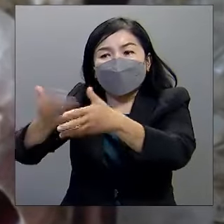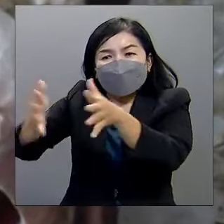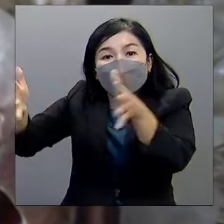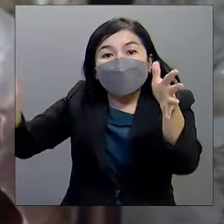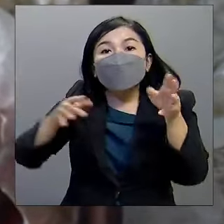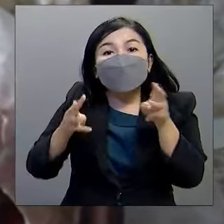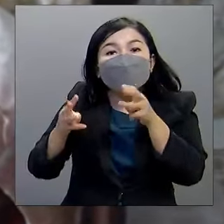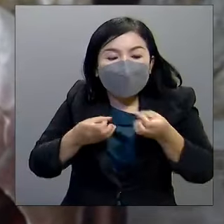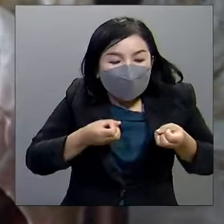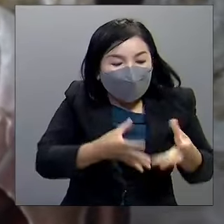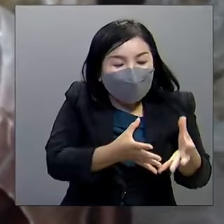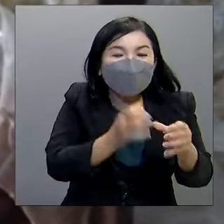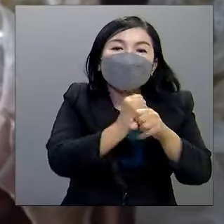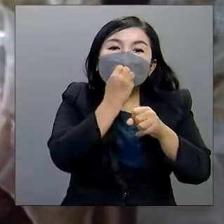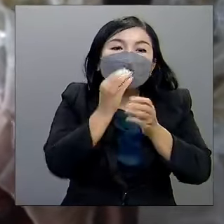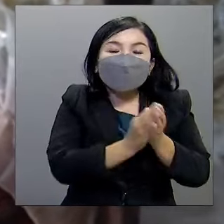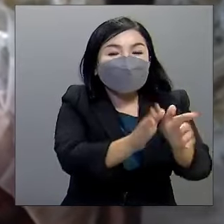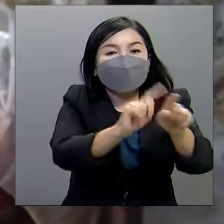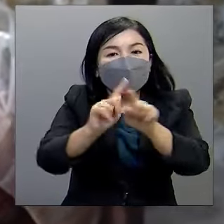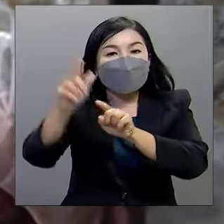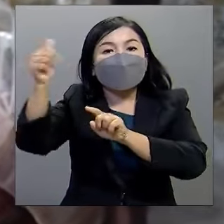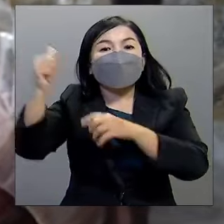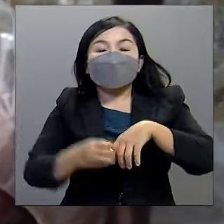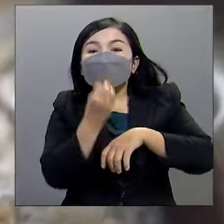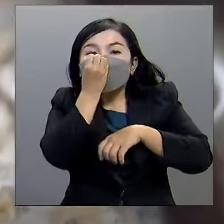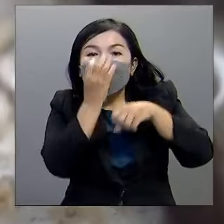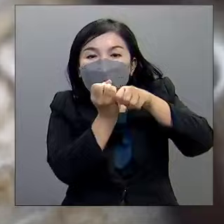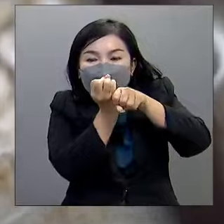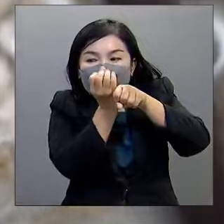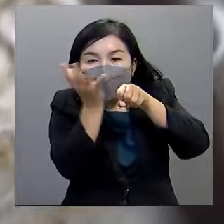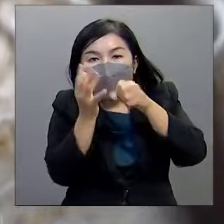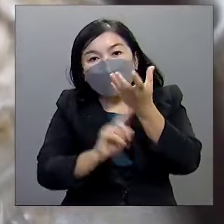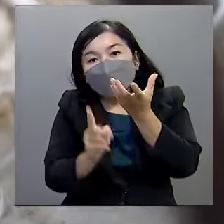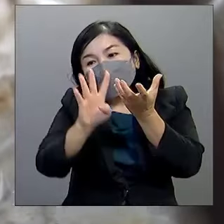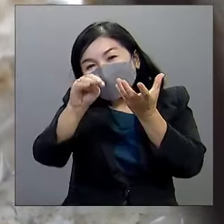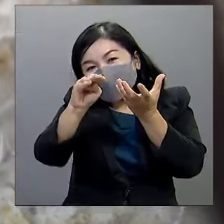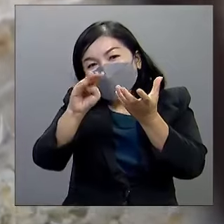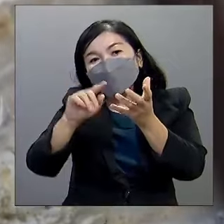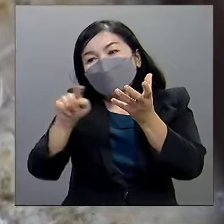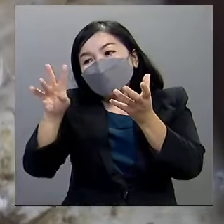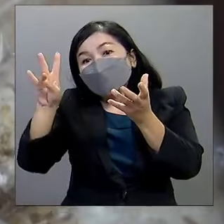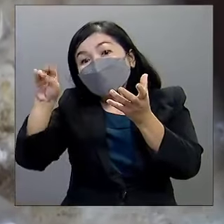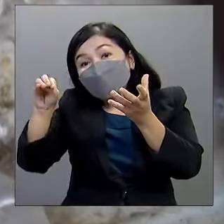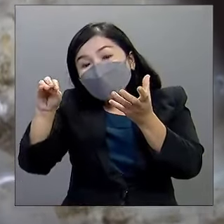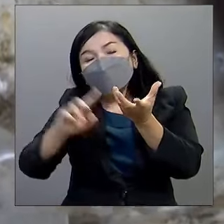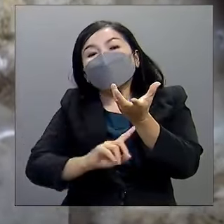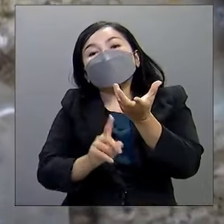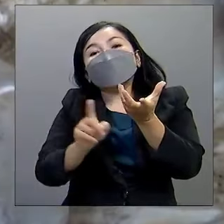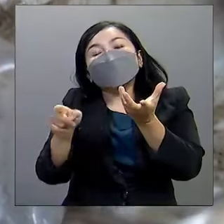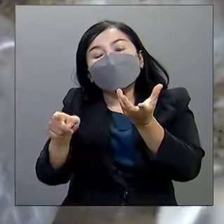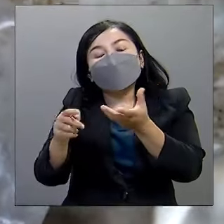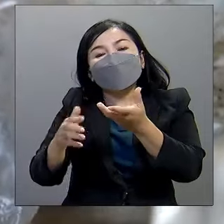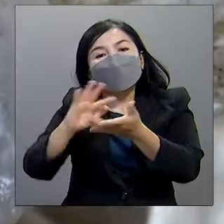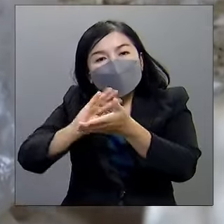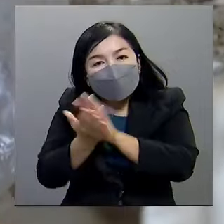าทางสินค้าของเราได้ด้วยนะครับจากเดิมดอกเห็ดที่เราขายได้อยู่โลละ40บาทถึง70บาทพอเราเอามาแปรรูปเราอ